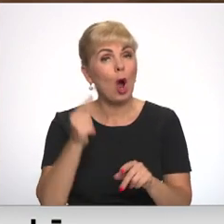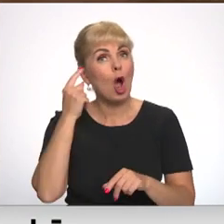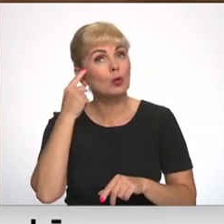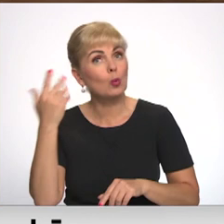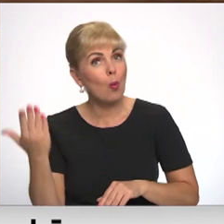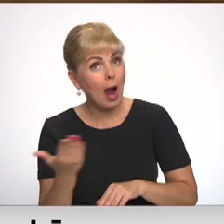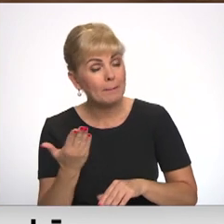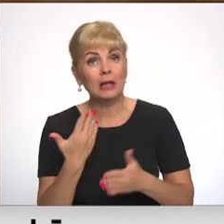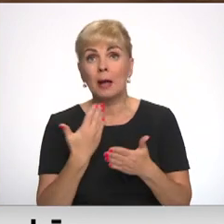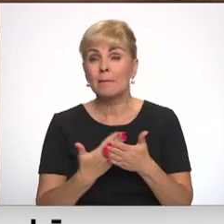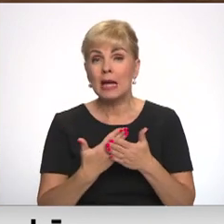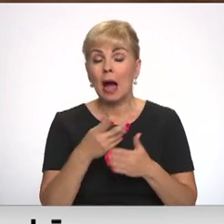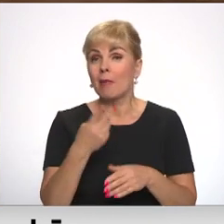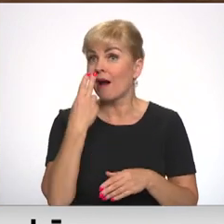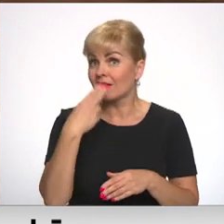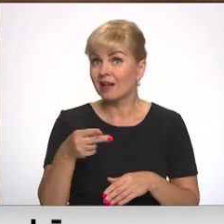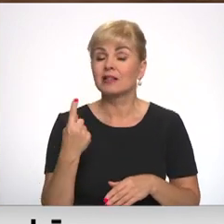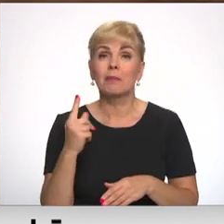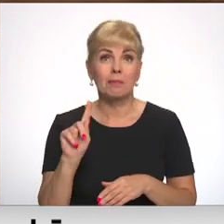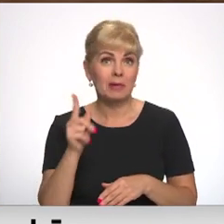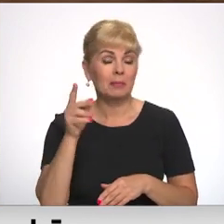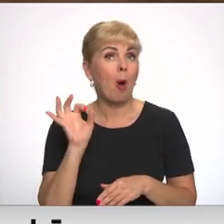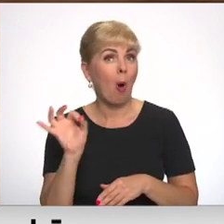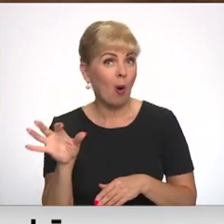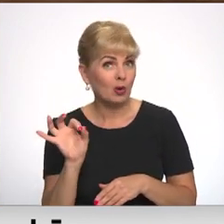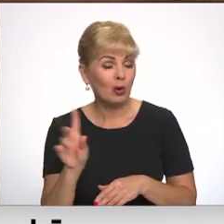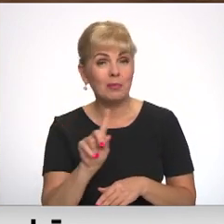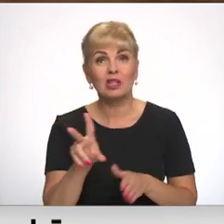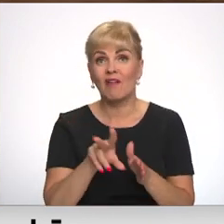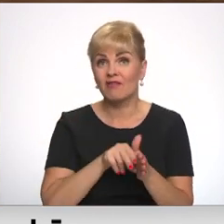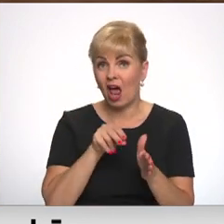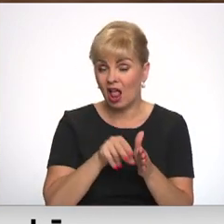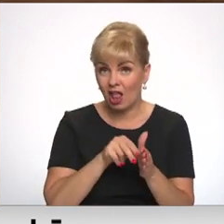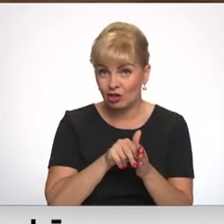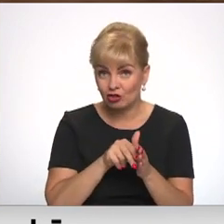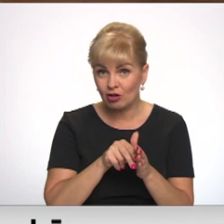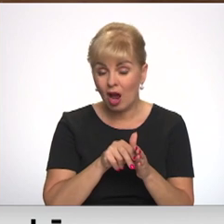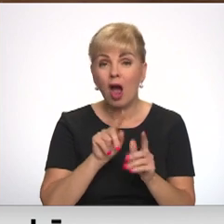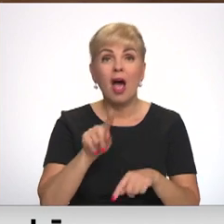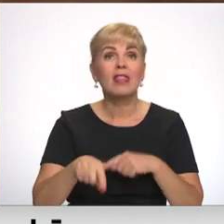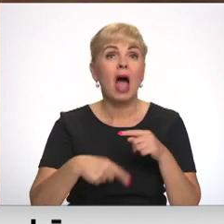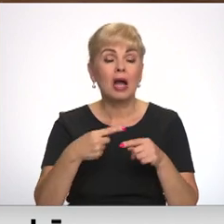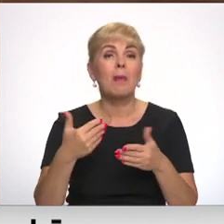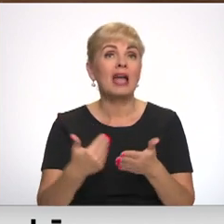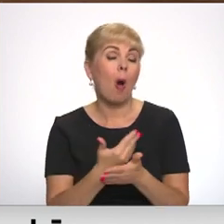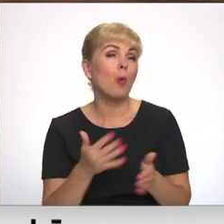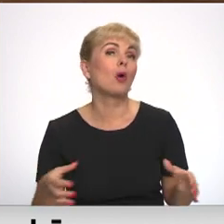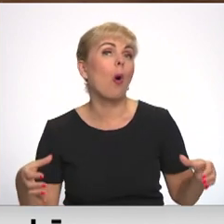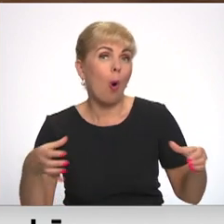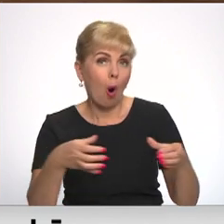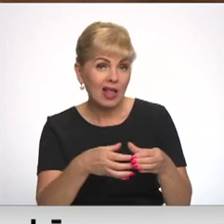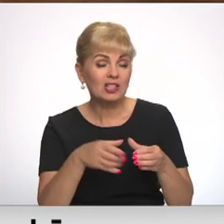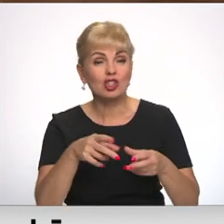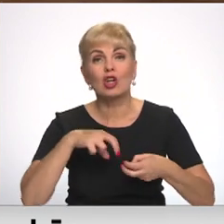Un ja mēs redzam, ka 1. Oktobrī ir vēlēšanas, un kad sanākt varētu nākamā koalīcija, tad šīs